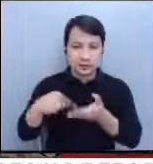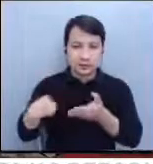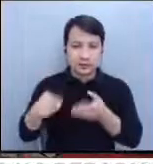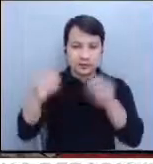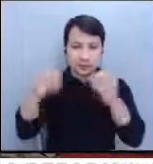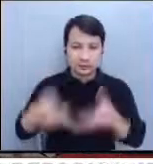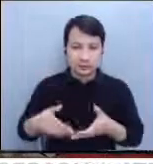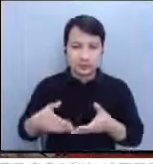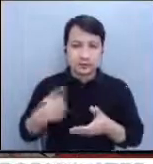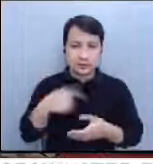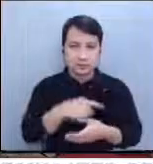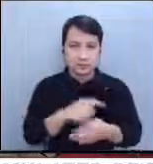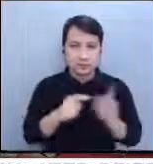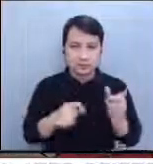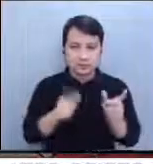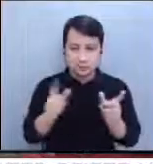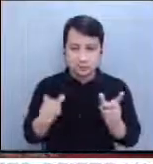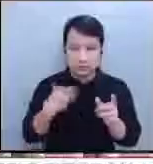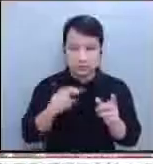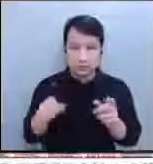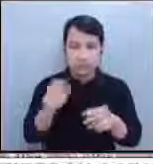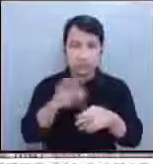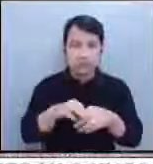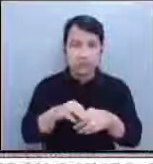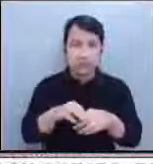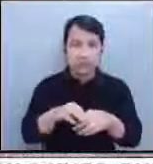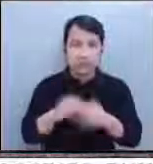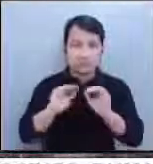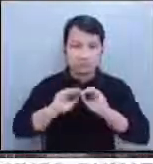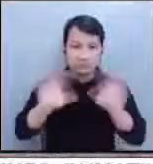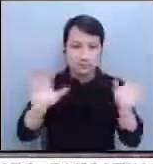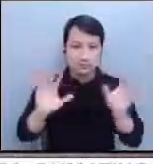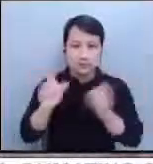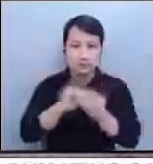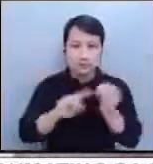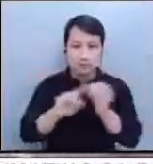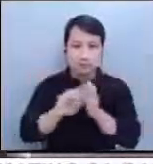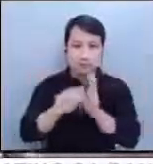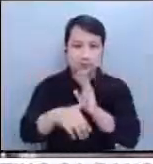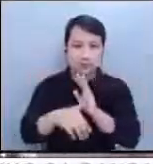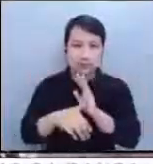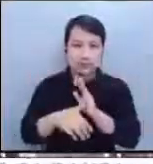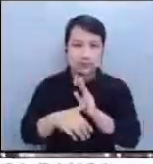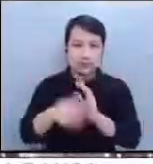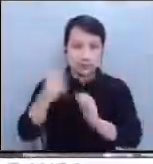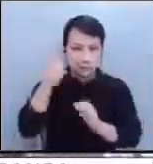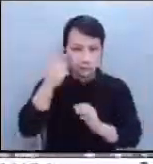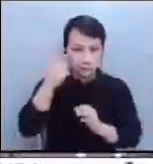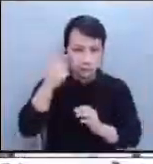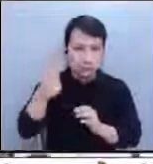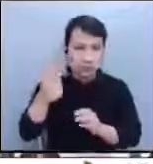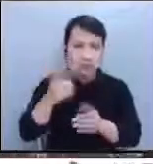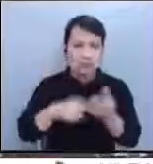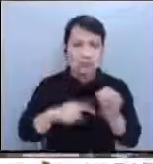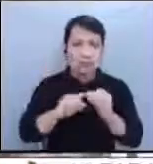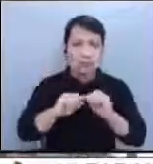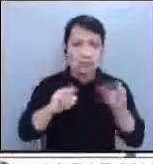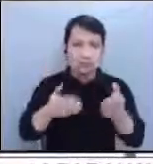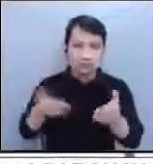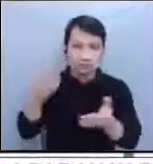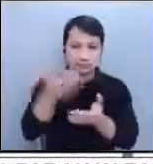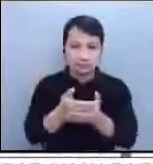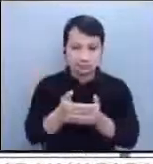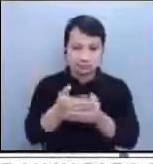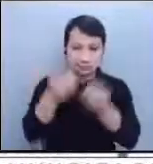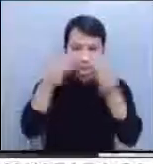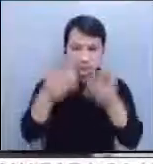sa 2022 elections. Ang paglilinaw ay ginawa ni COMELEC Commissioner George Erwin Garcia matapos na magtungo ang mga guro sa tanggapan